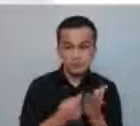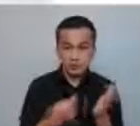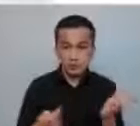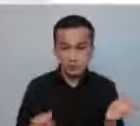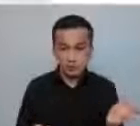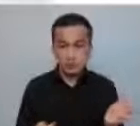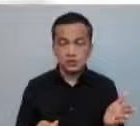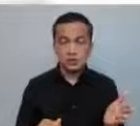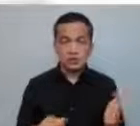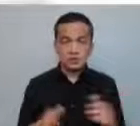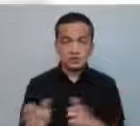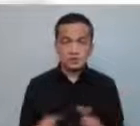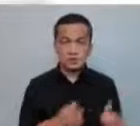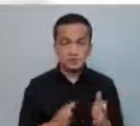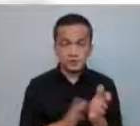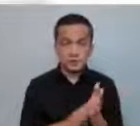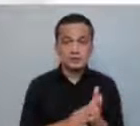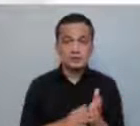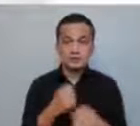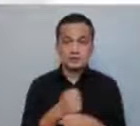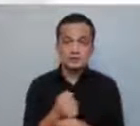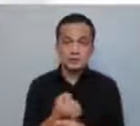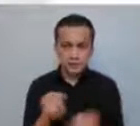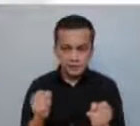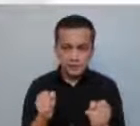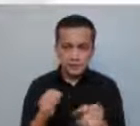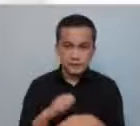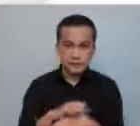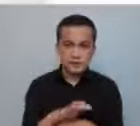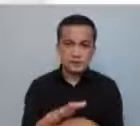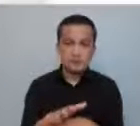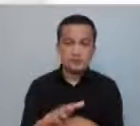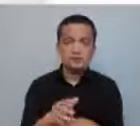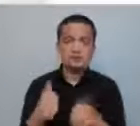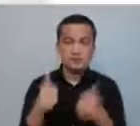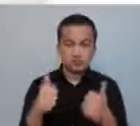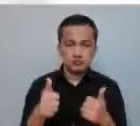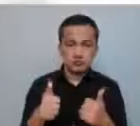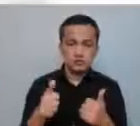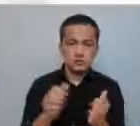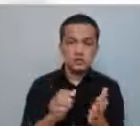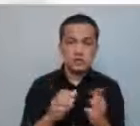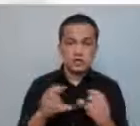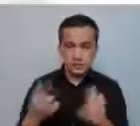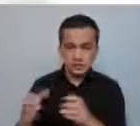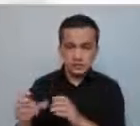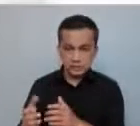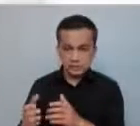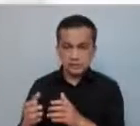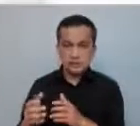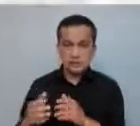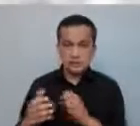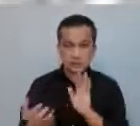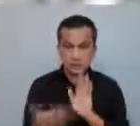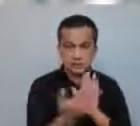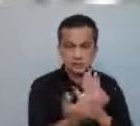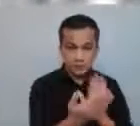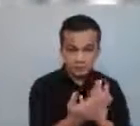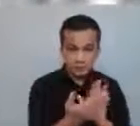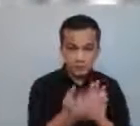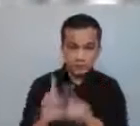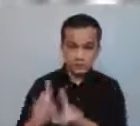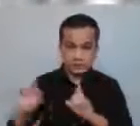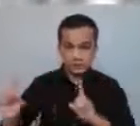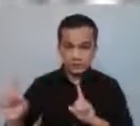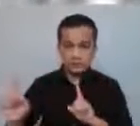mga paaralan at gawing ligtas, epektibo at mabisa ang mga klase para sa face-to-face at distance learning. Nakasaad din sa nasabing